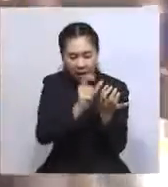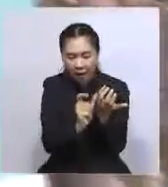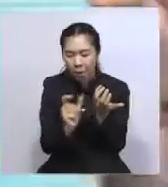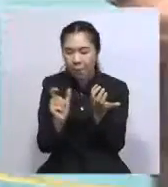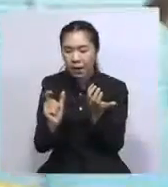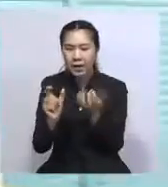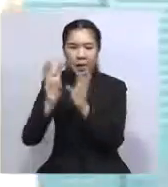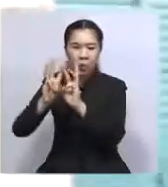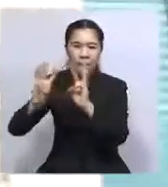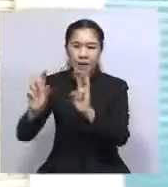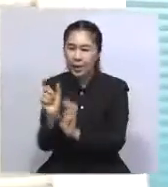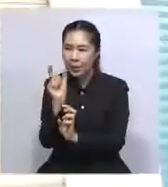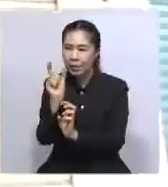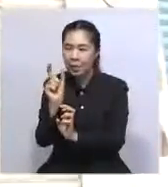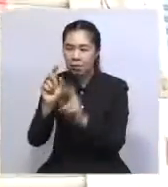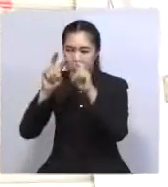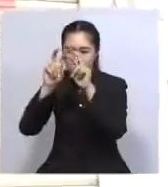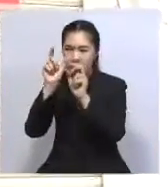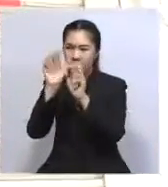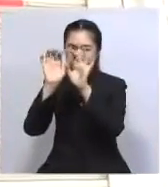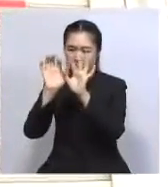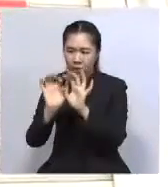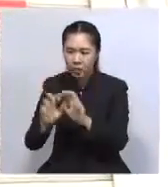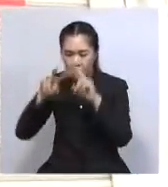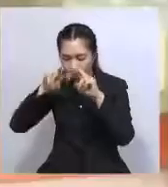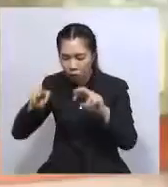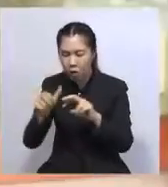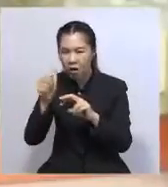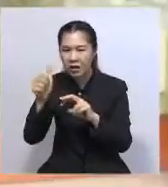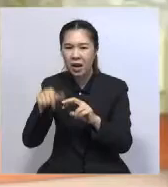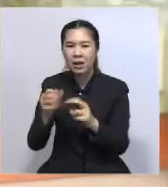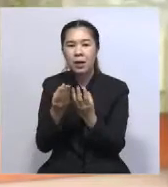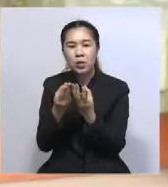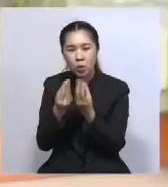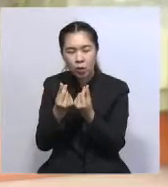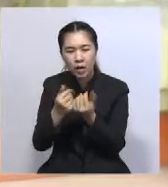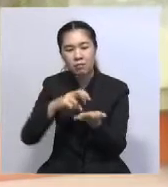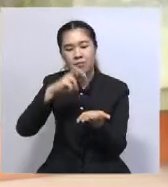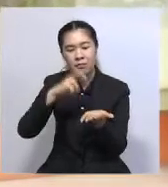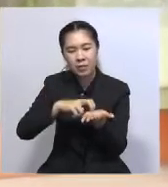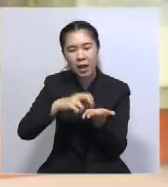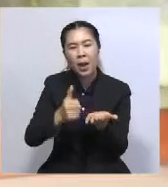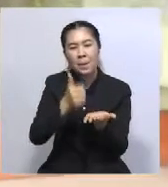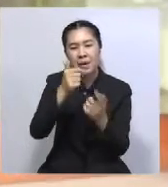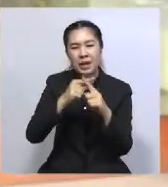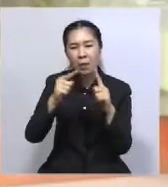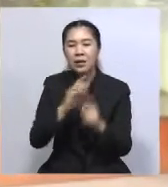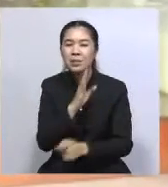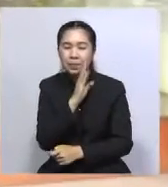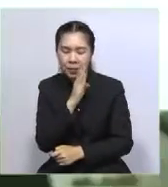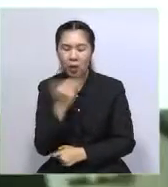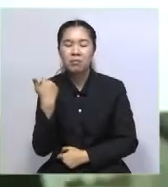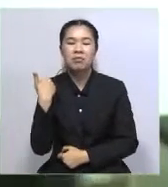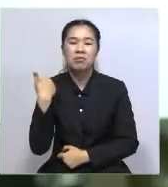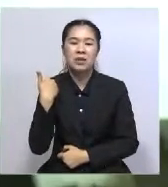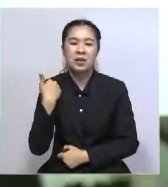ส่วนกรณีที่ผลิตภัณฑ์มีเลขทะเบียนถูกต้องแต่อาจจะเป็นของปลอมนะครับอันนี้ก็แนะนำนะครับให้กับผู้บริโภค